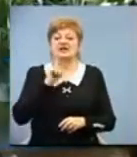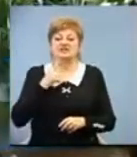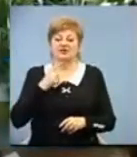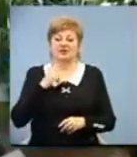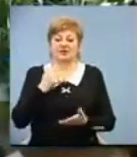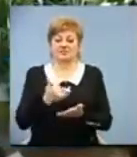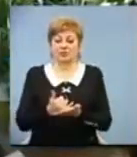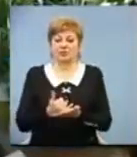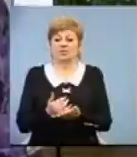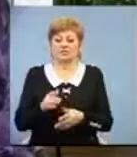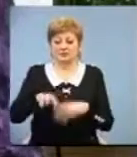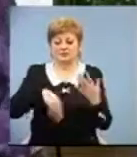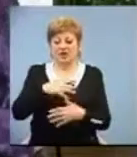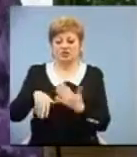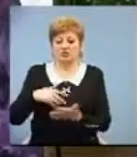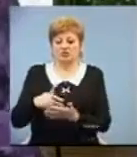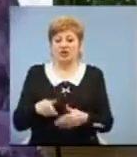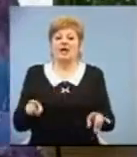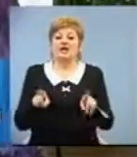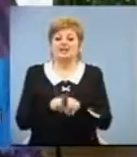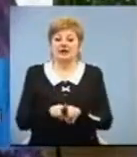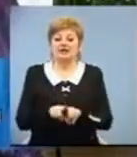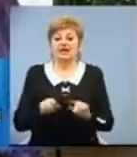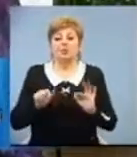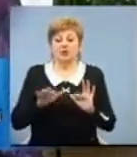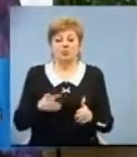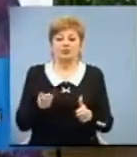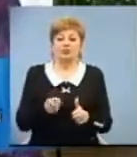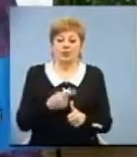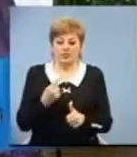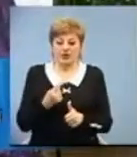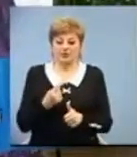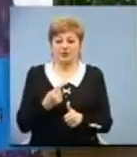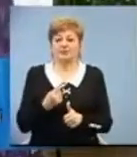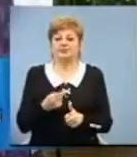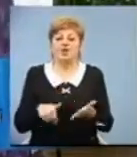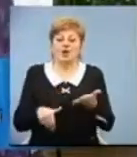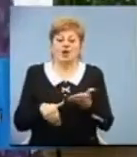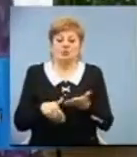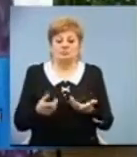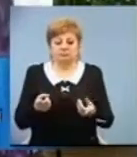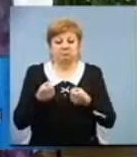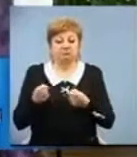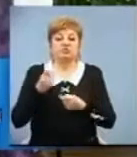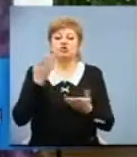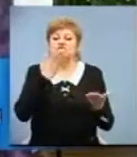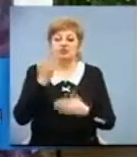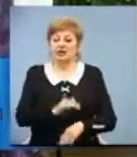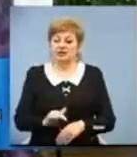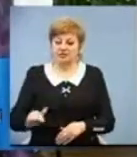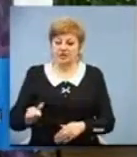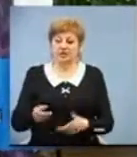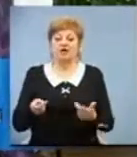напитки, смешанные между собой. Такие заходы, по-перше, спонукают детей до читания,